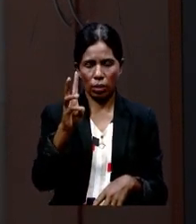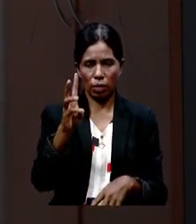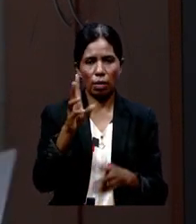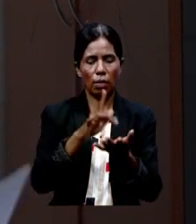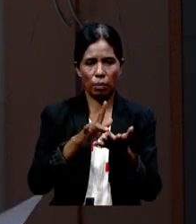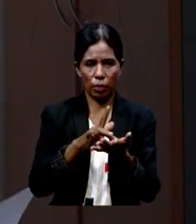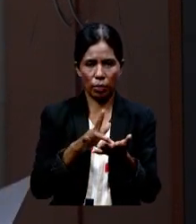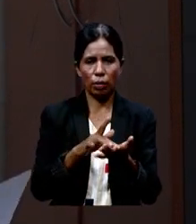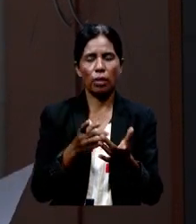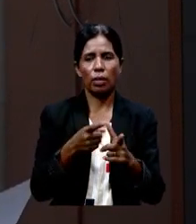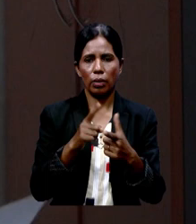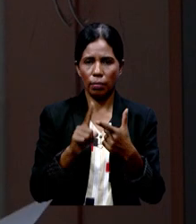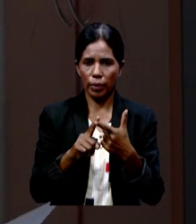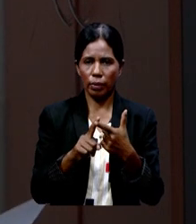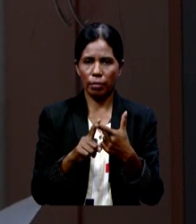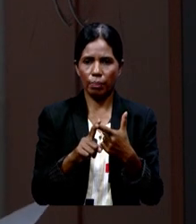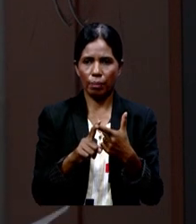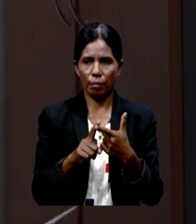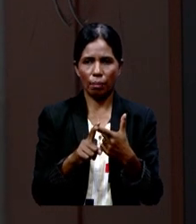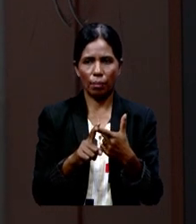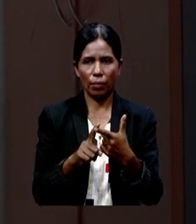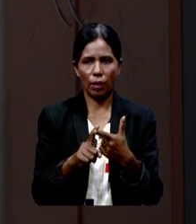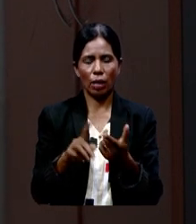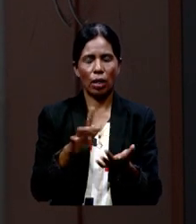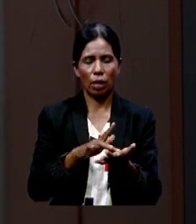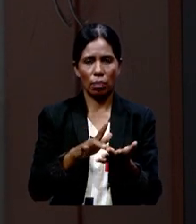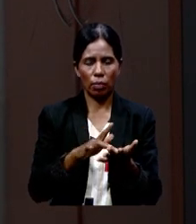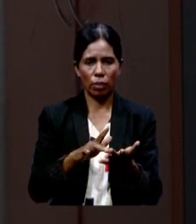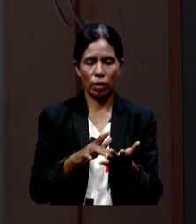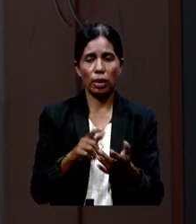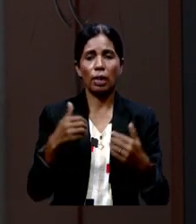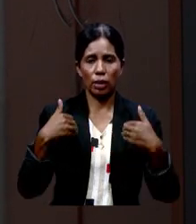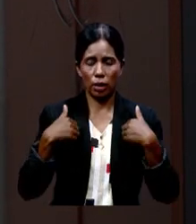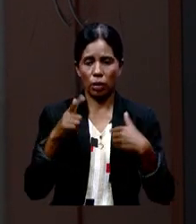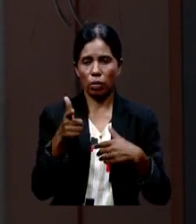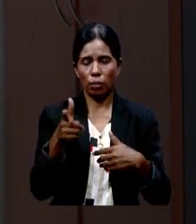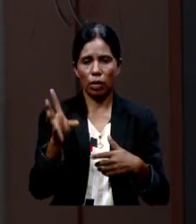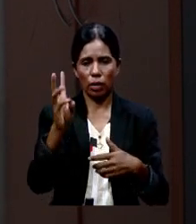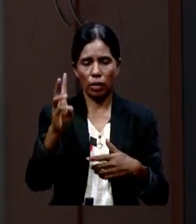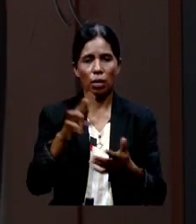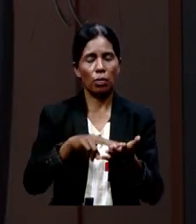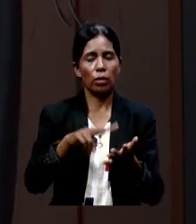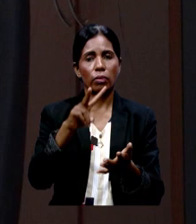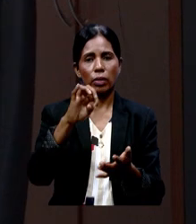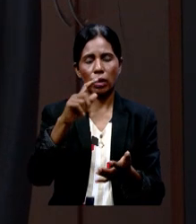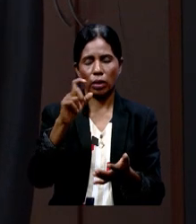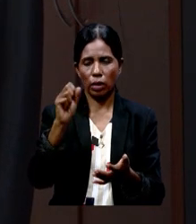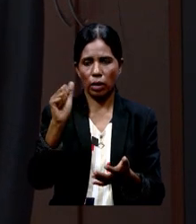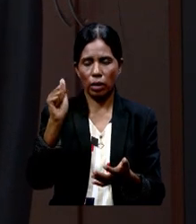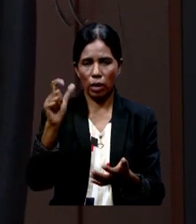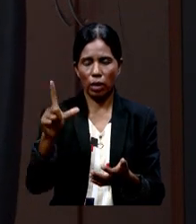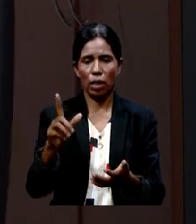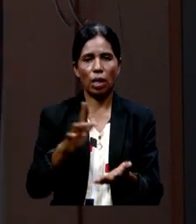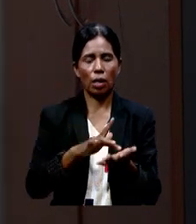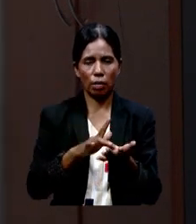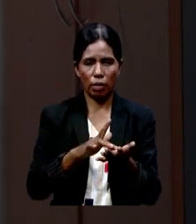26 item depois emoruk esensial ne iha 26 depois emoruk vital ne hitu atau emoruk ira necessary